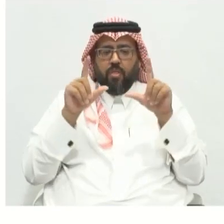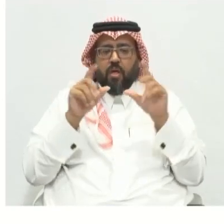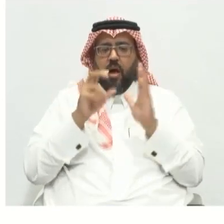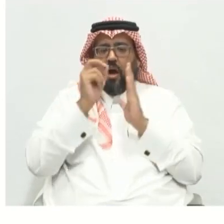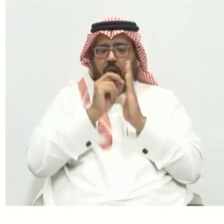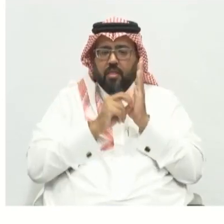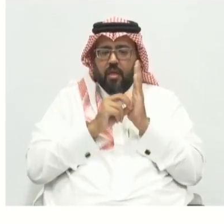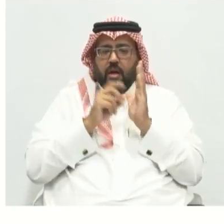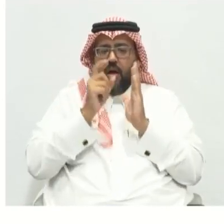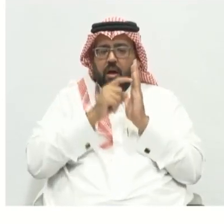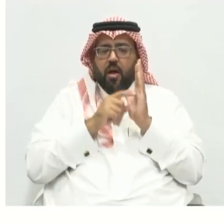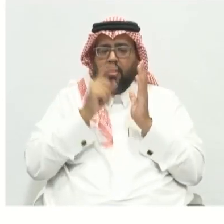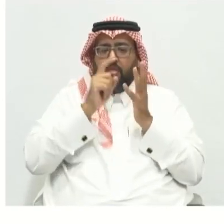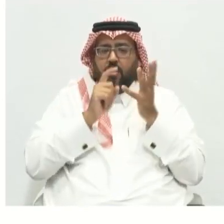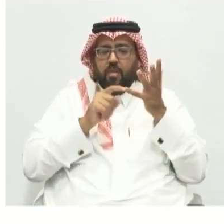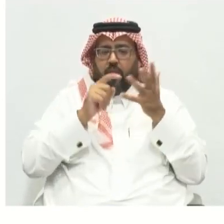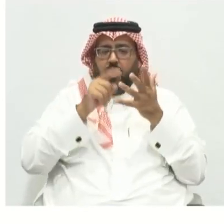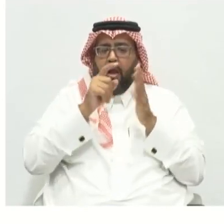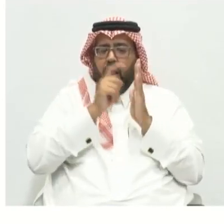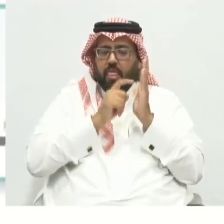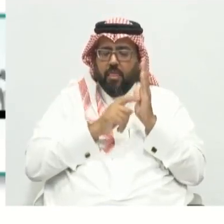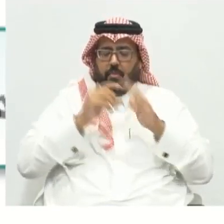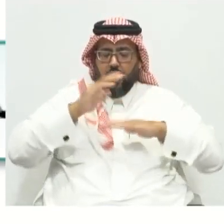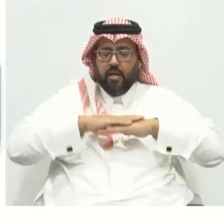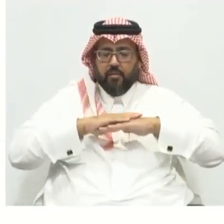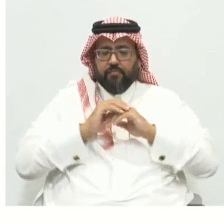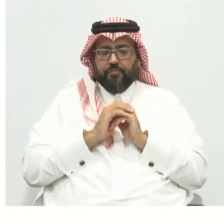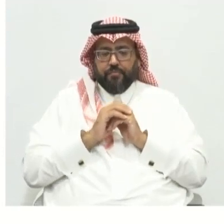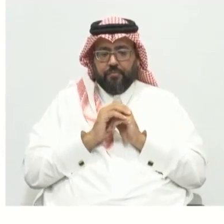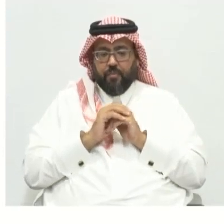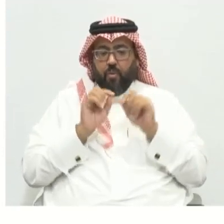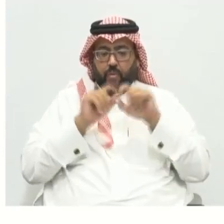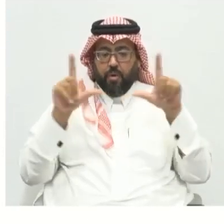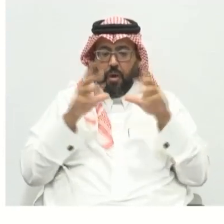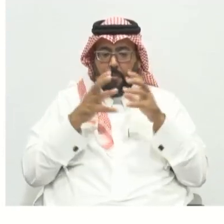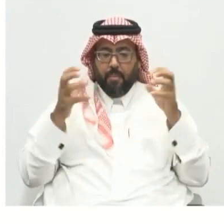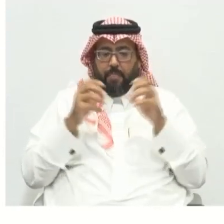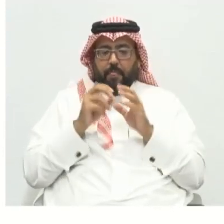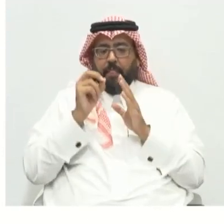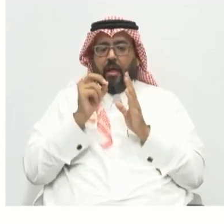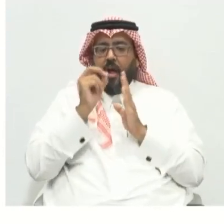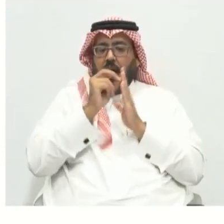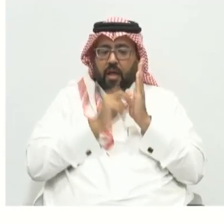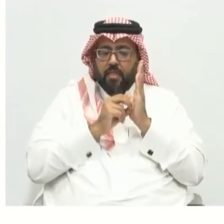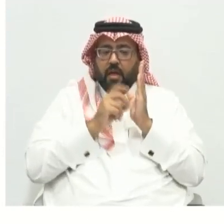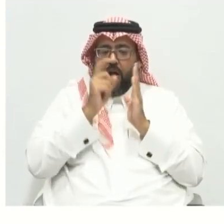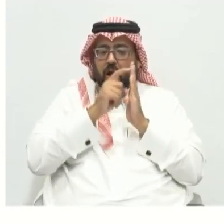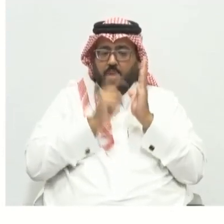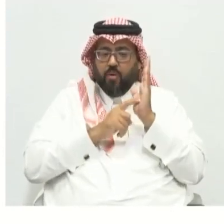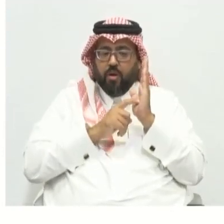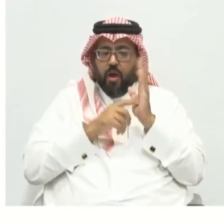القاعده القانونيه تنظم ماذا جانب السلوك ايضا توضح معنى ان القاعده القانونيه ملزمه